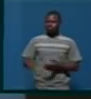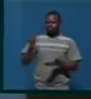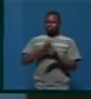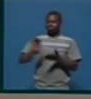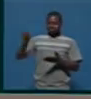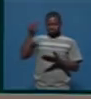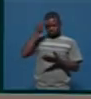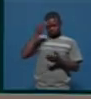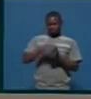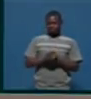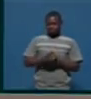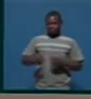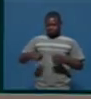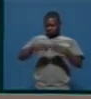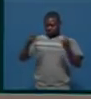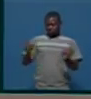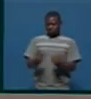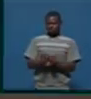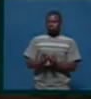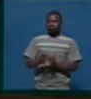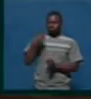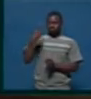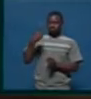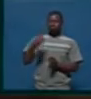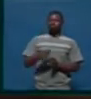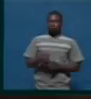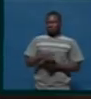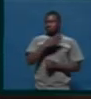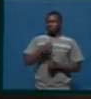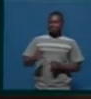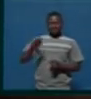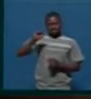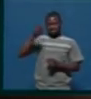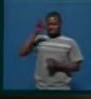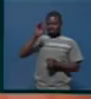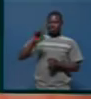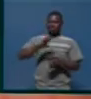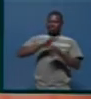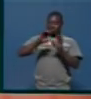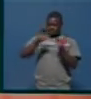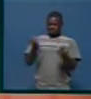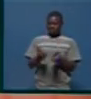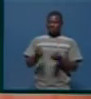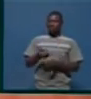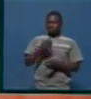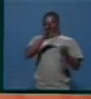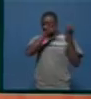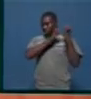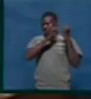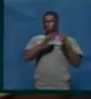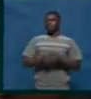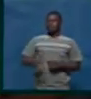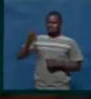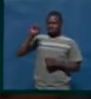une coordination et 18 commissions sont connues. Elles seront chargées de conduire cette 19e édition de la Semaine nationale de la culture à